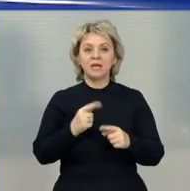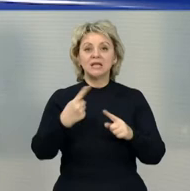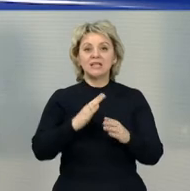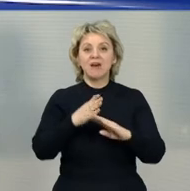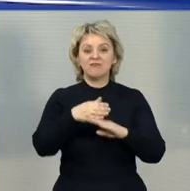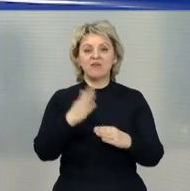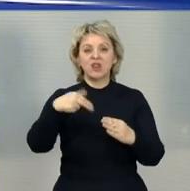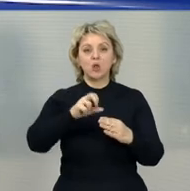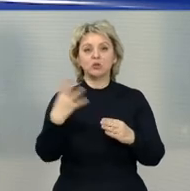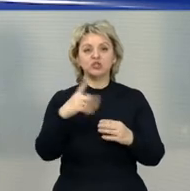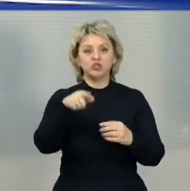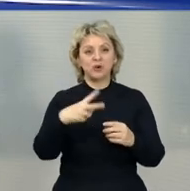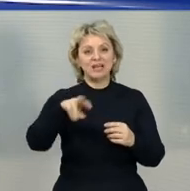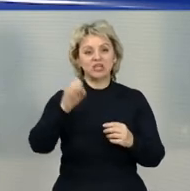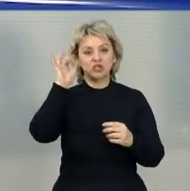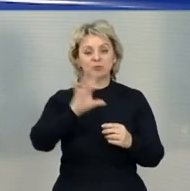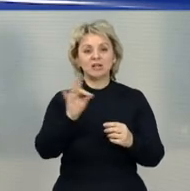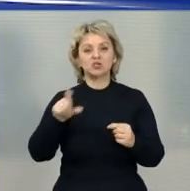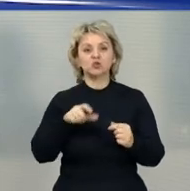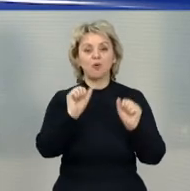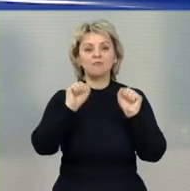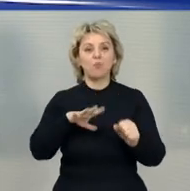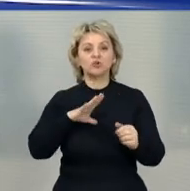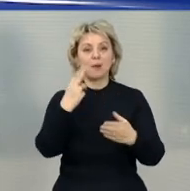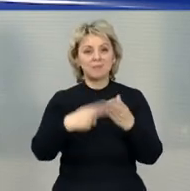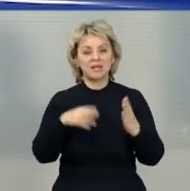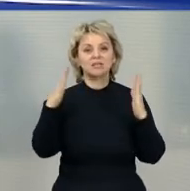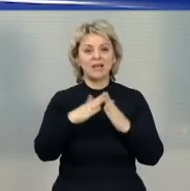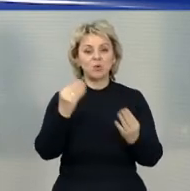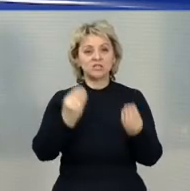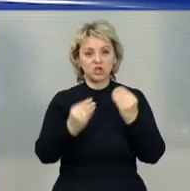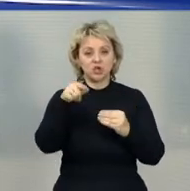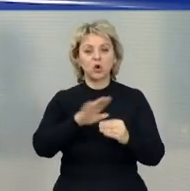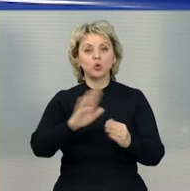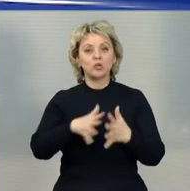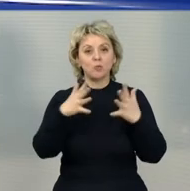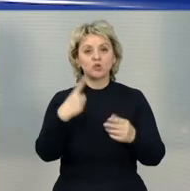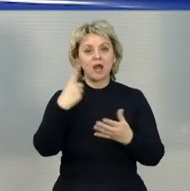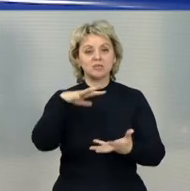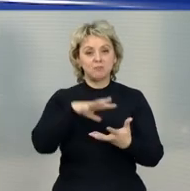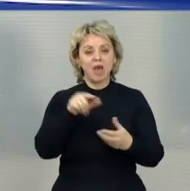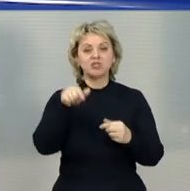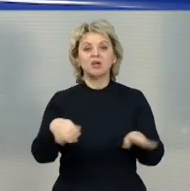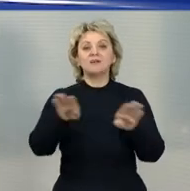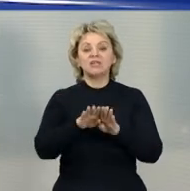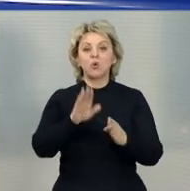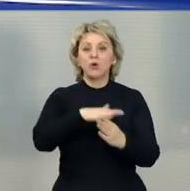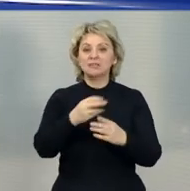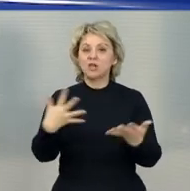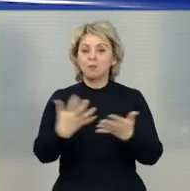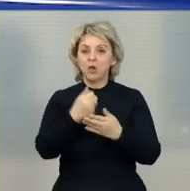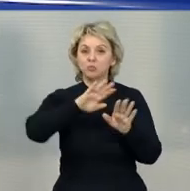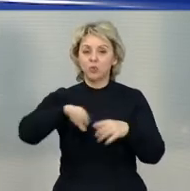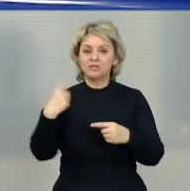Для выхода в финал 4 Лиги чемпионов Ростов-Дону можно даже проиграть в домашнем матче, но не больше, чем в один мяч. Такой расклад сложился